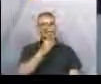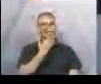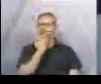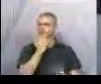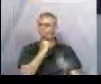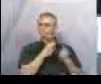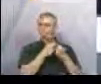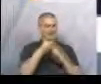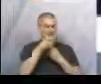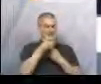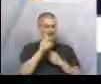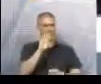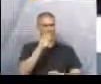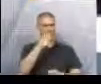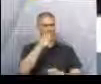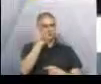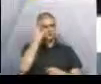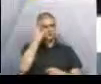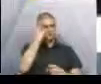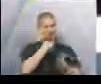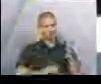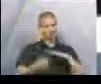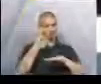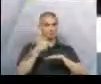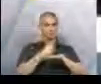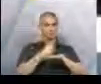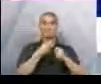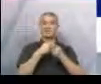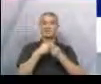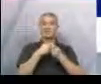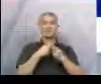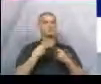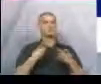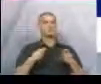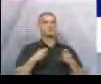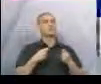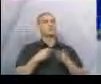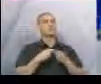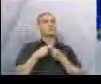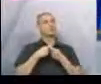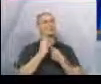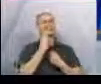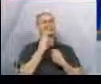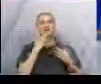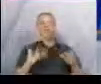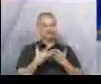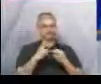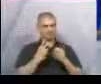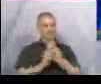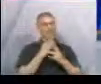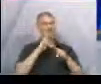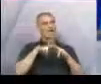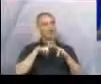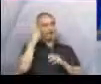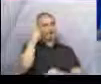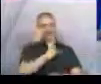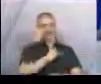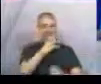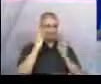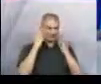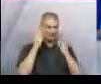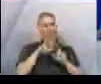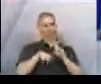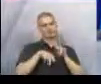ארגון בינה שבראשו אתה עומד. בינה, התנועה ליהדות חברתית, היא ארגון שקם אחרי רצח רבין, ועוסק